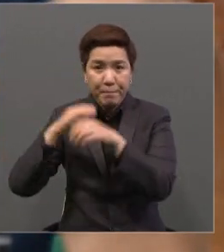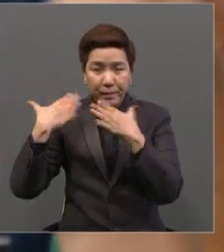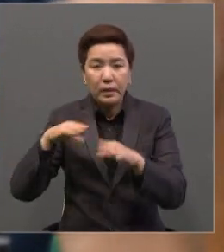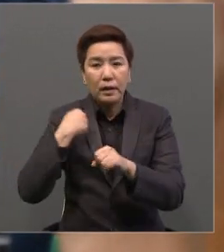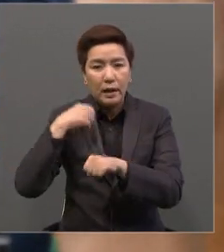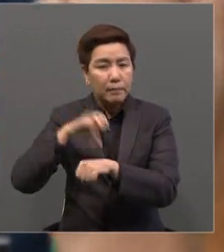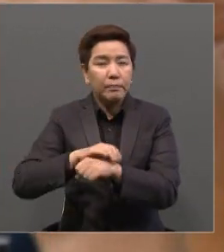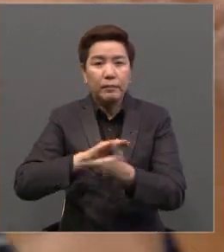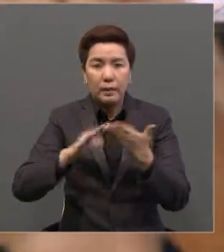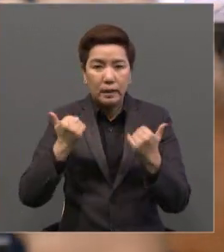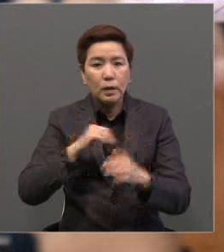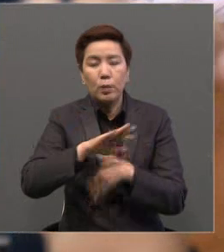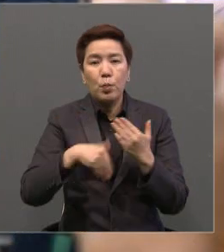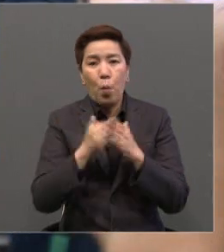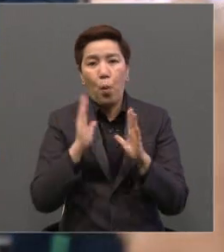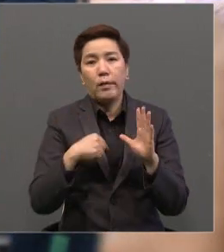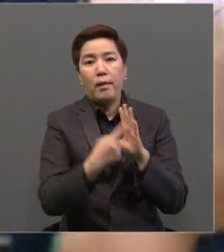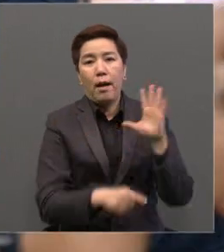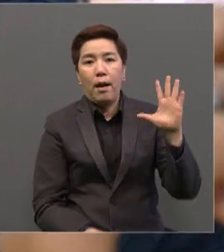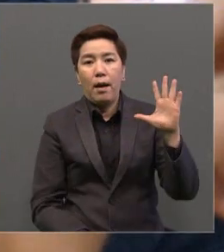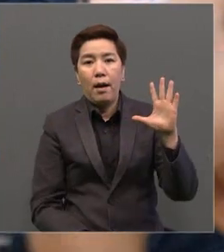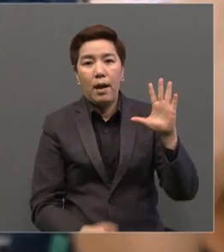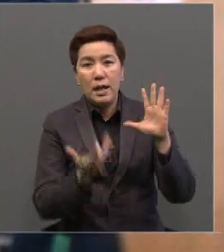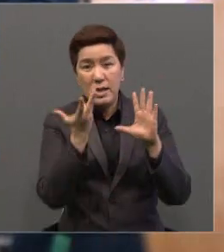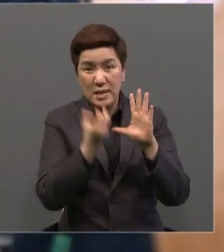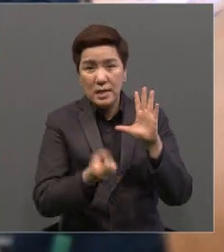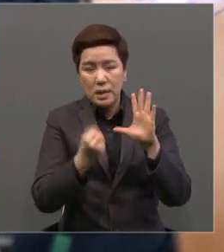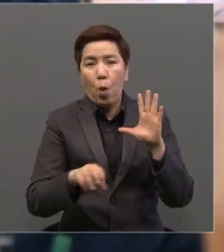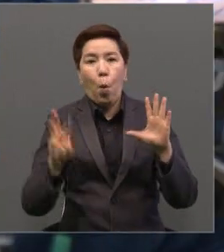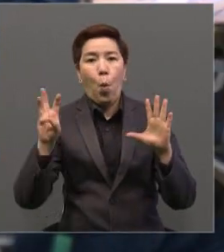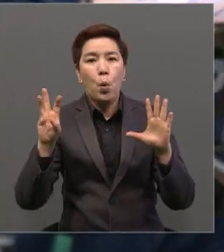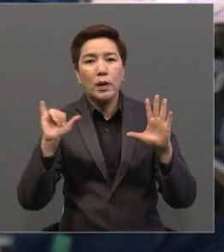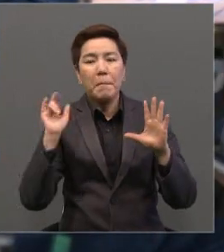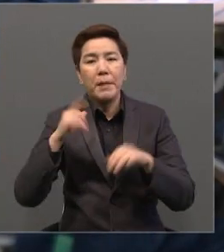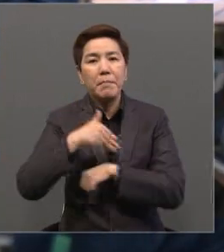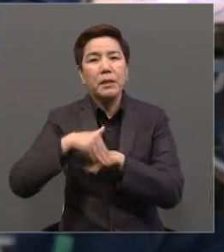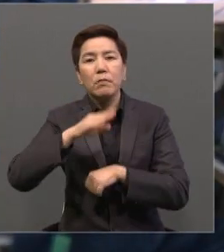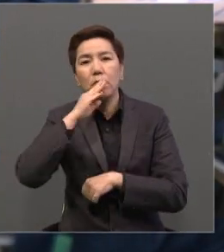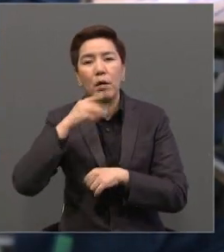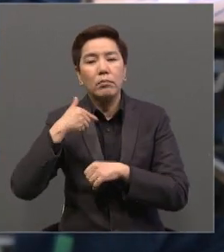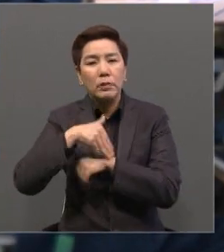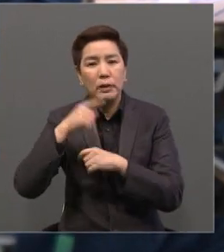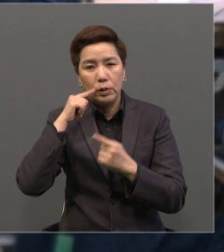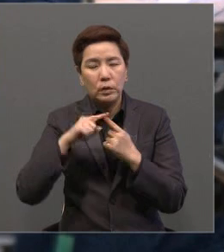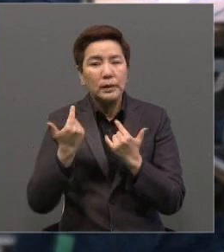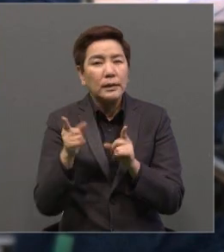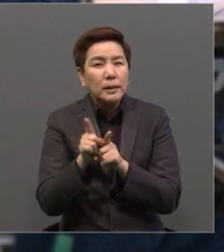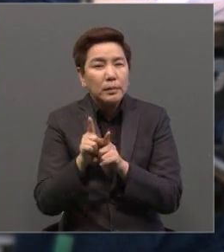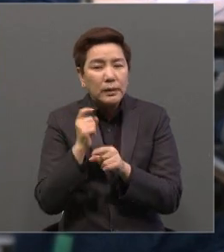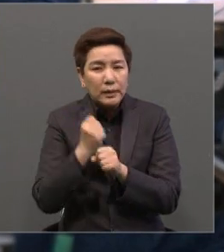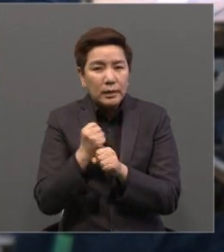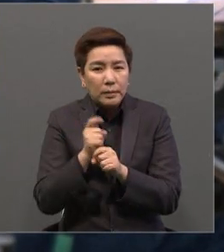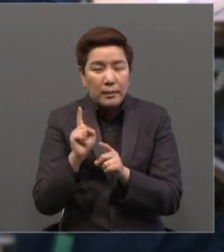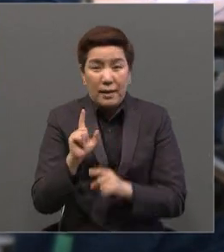การจับกลุ่มไปแล้วทั้งหมด5รายนะครับก็ยังเหลือคงเหลืออยู่6รายซึ่งเป็นบัญชีม้าธรรมดาแต่แกนนำที่เป็น